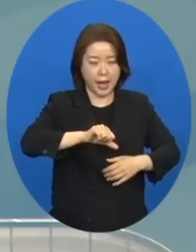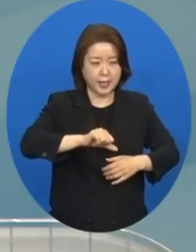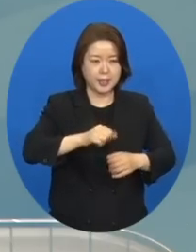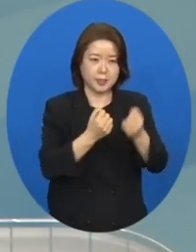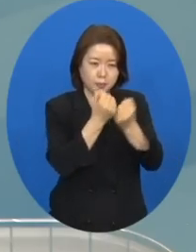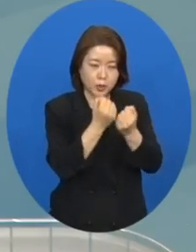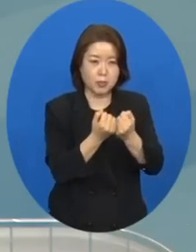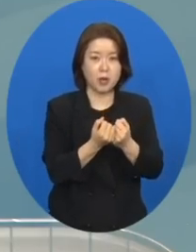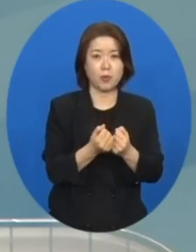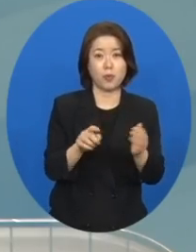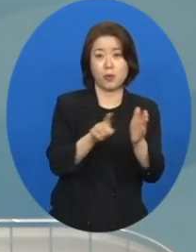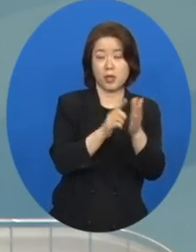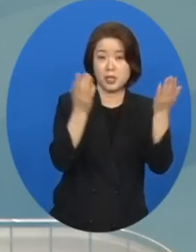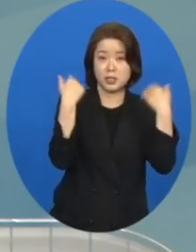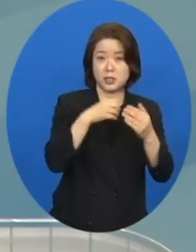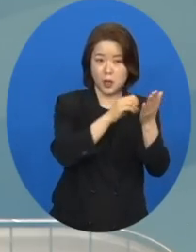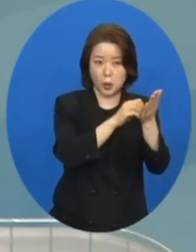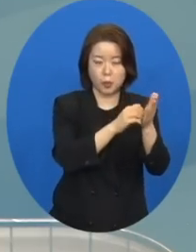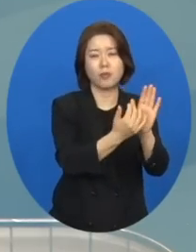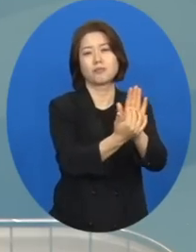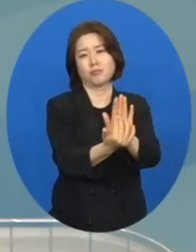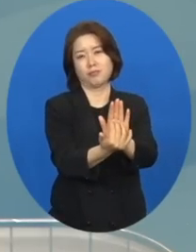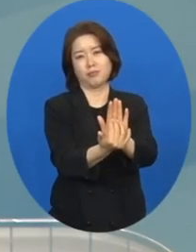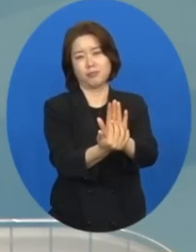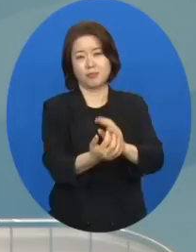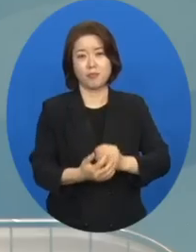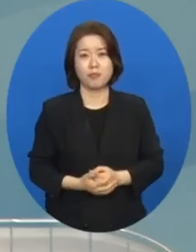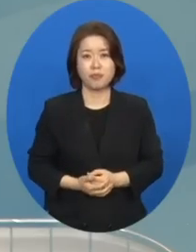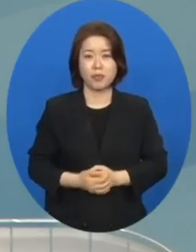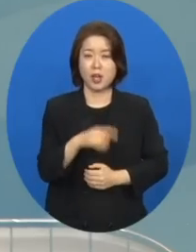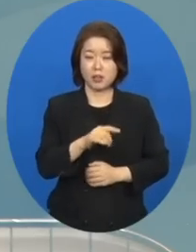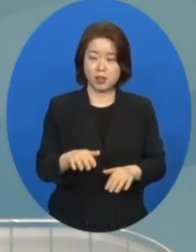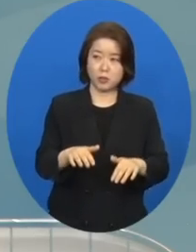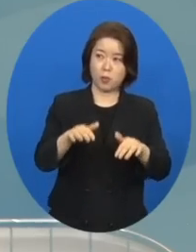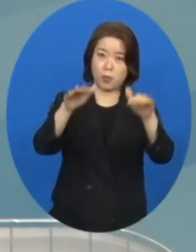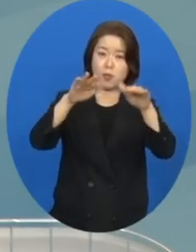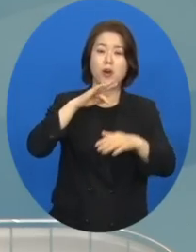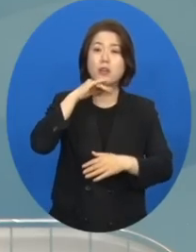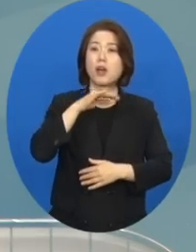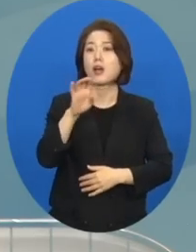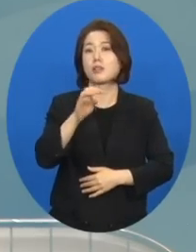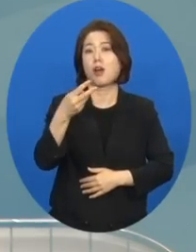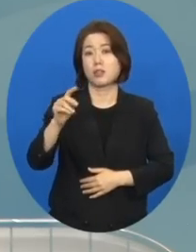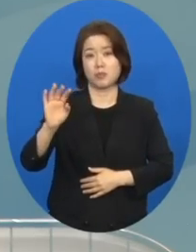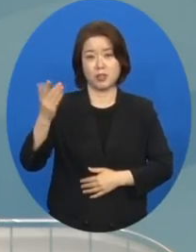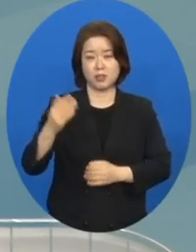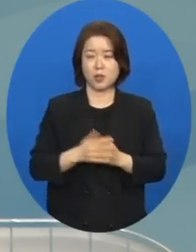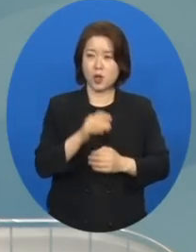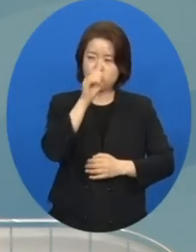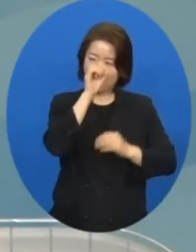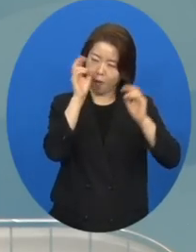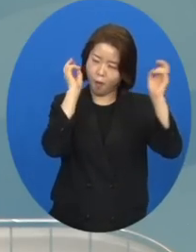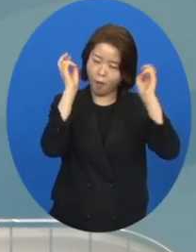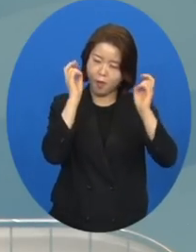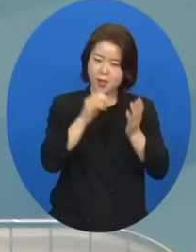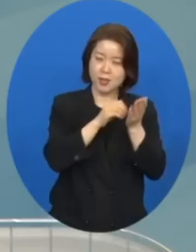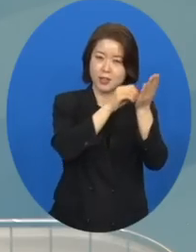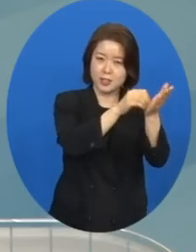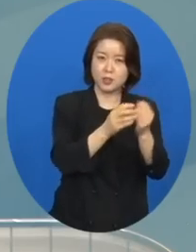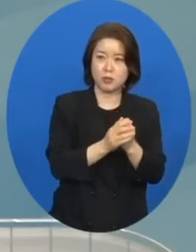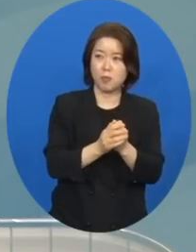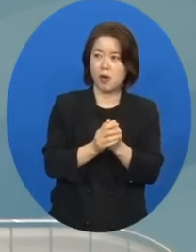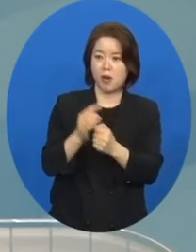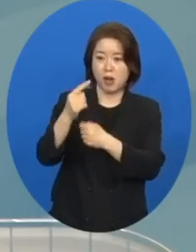막 은 거죠 나중에 그 아들이 40대가 되었습니다 좋은 회사에 추측을 했어요 고액 연봉을